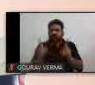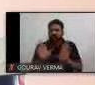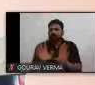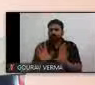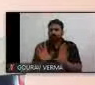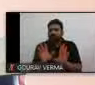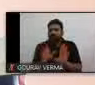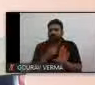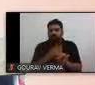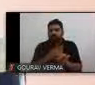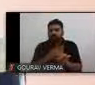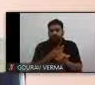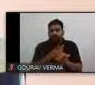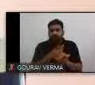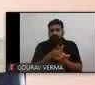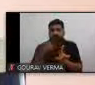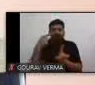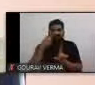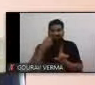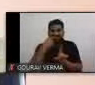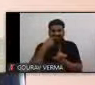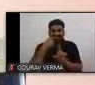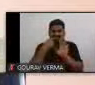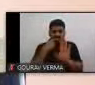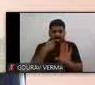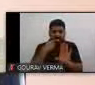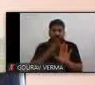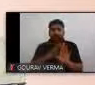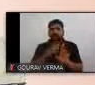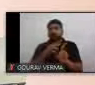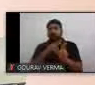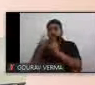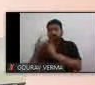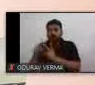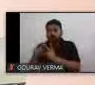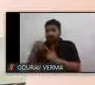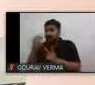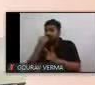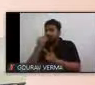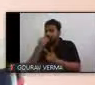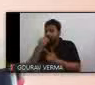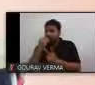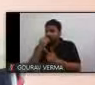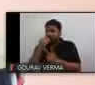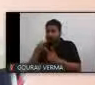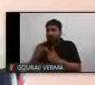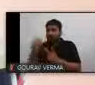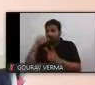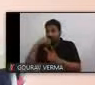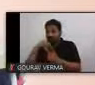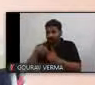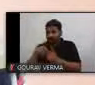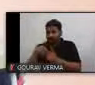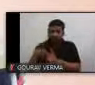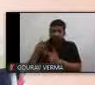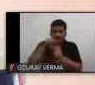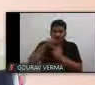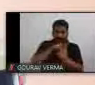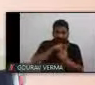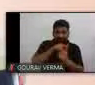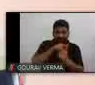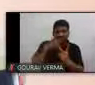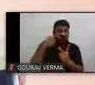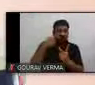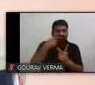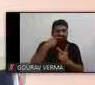यहाँ बच्चा जो चीज़ मुँह में ले जा रहा है उसमें खाना है, उससे खाना खाना है. और वहाँ बच्चा जो चीज़ मुँह में ले